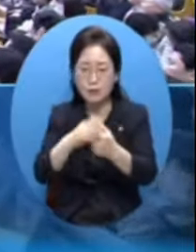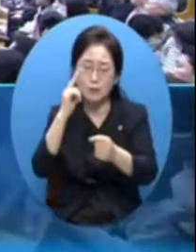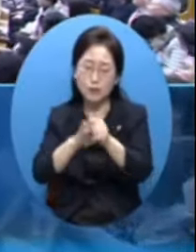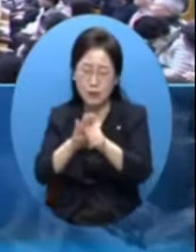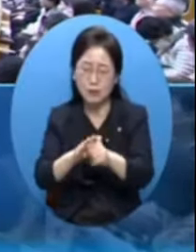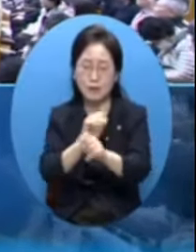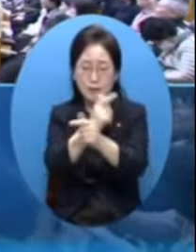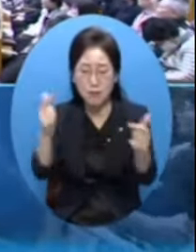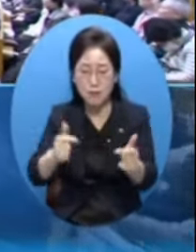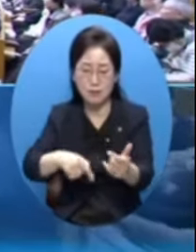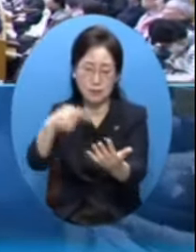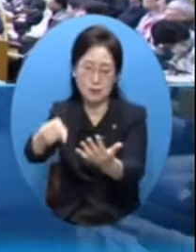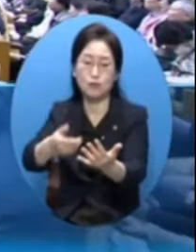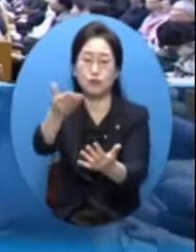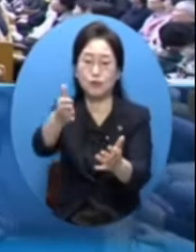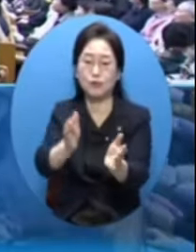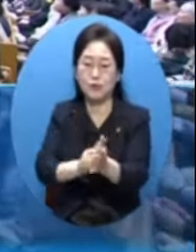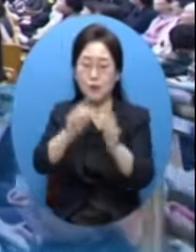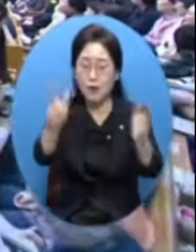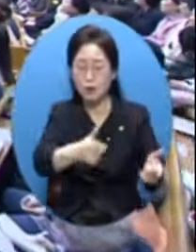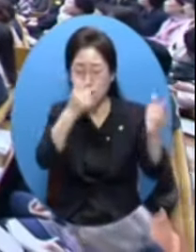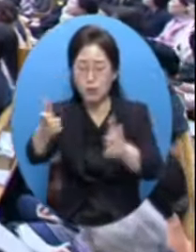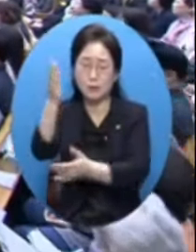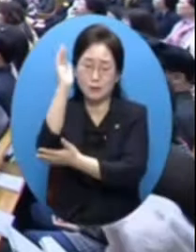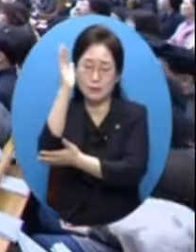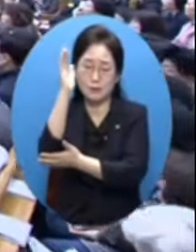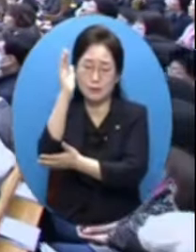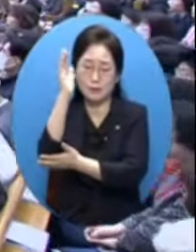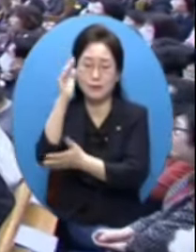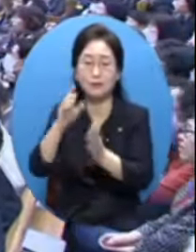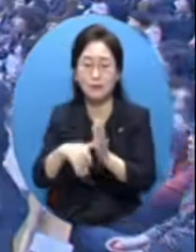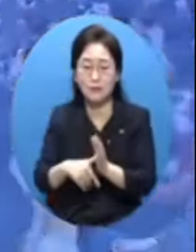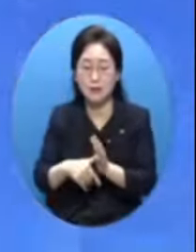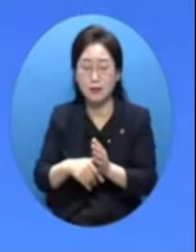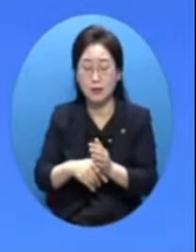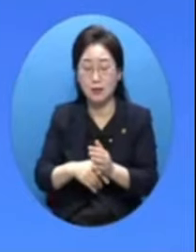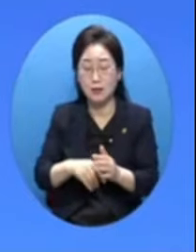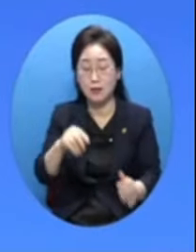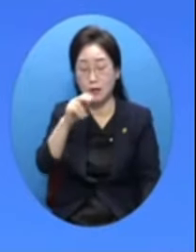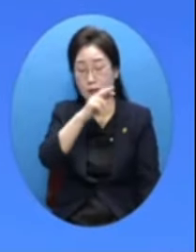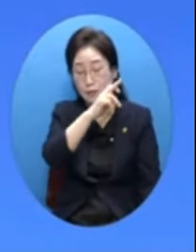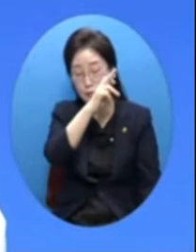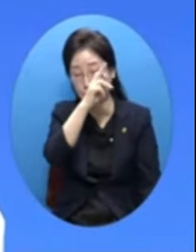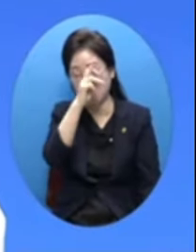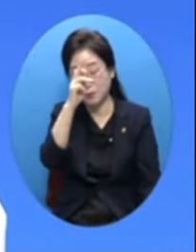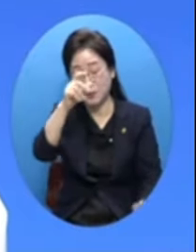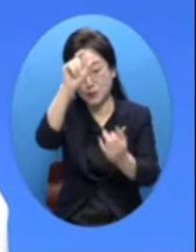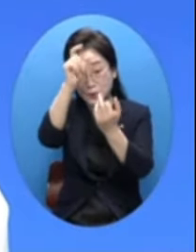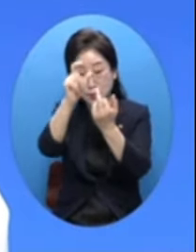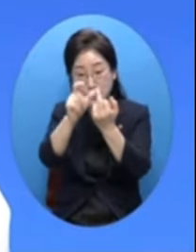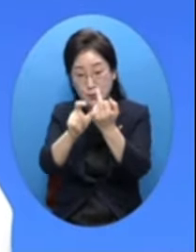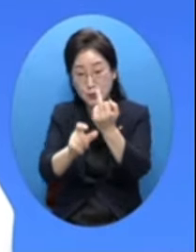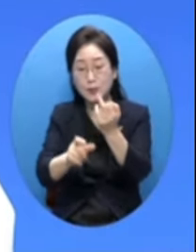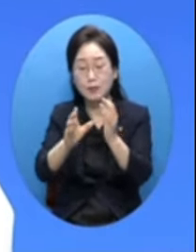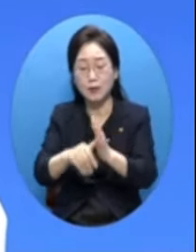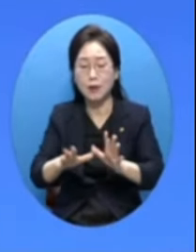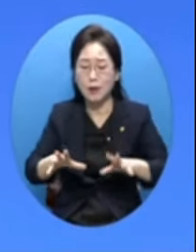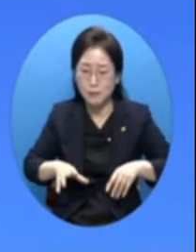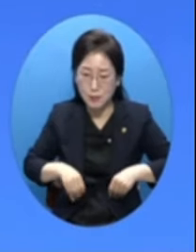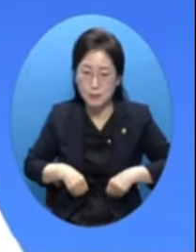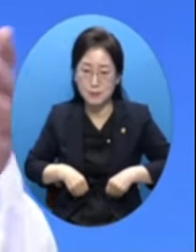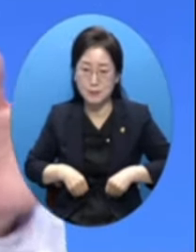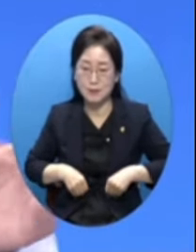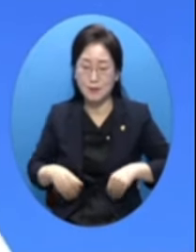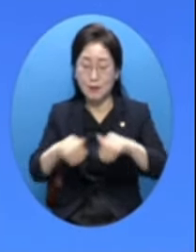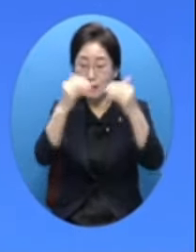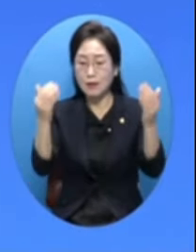가르치시더라. 하루 종일 말씀을 전하셨을 때 저녁이 뉘엿뉘엿 해가 저물 때 저들은 배가 고팠습니다. 저들은